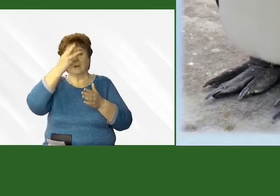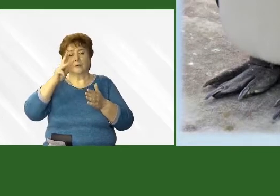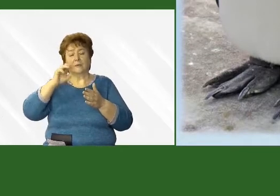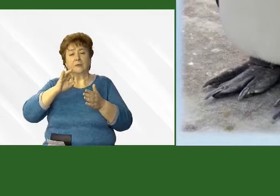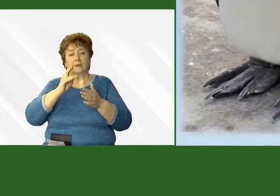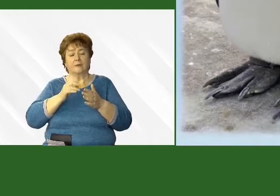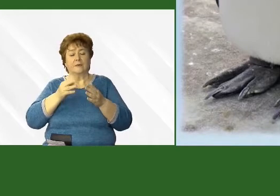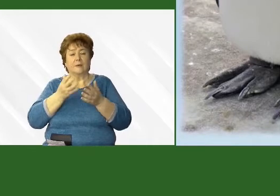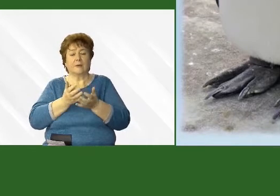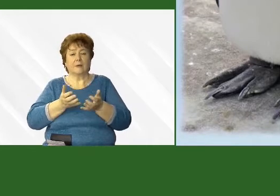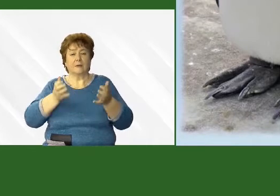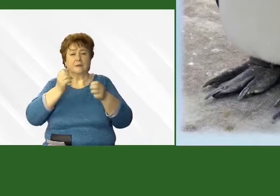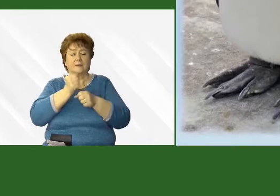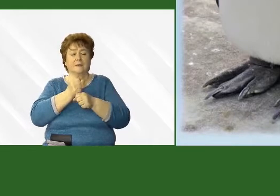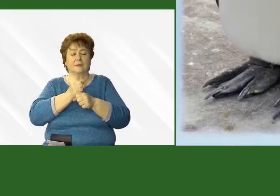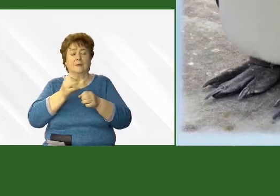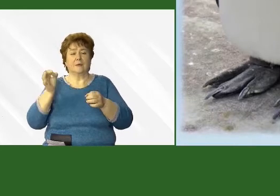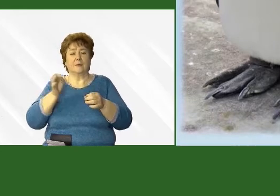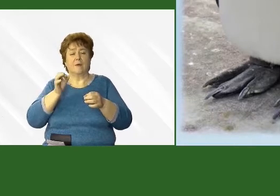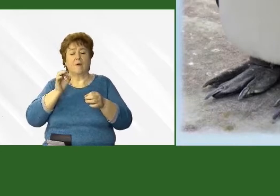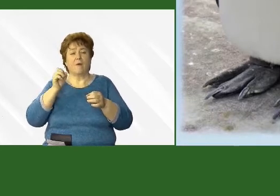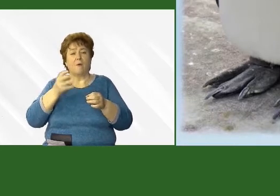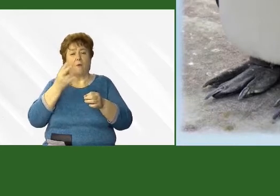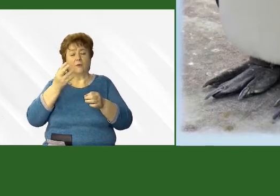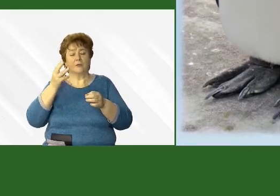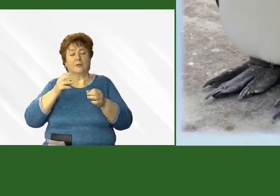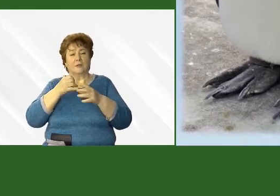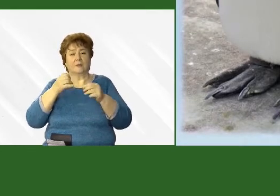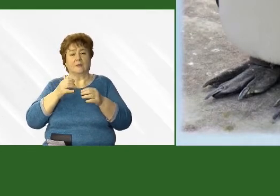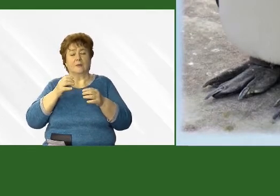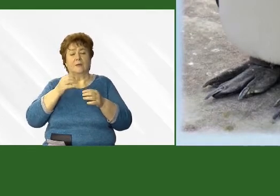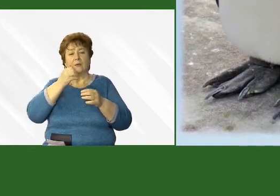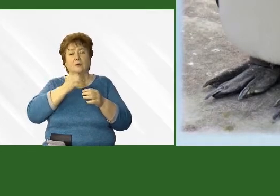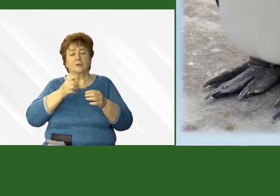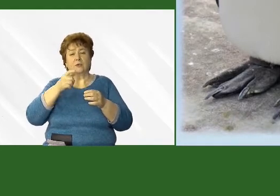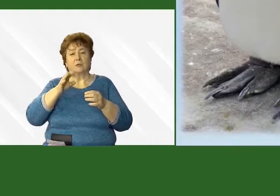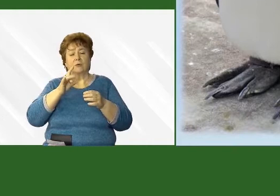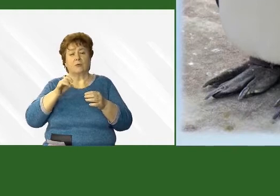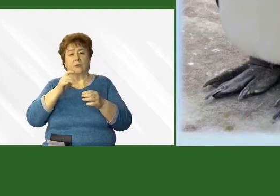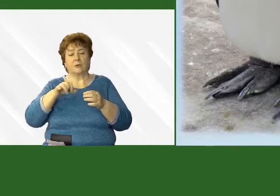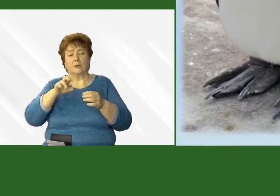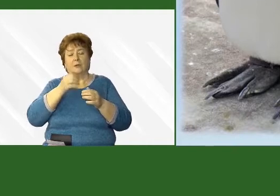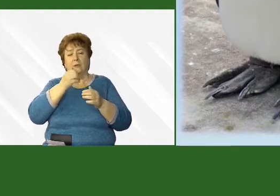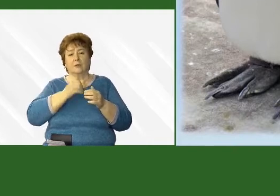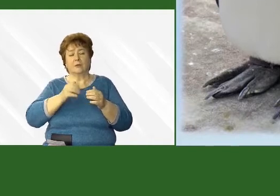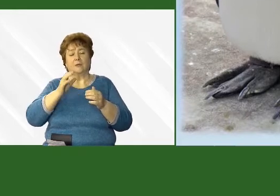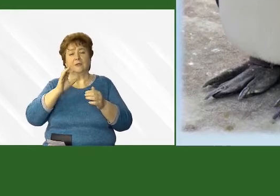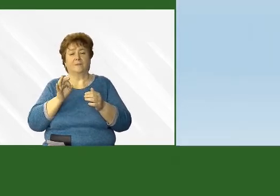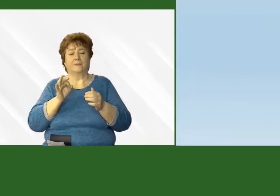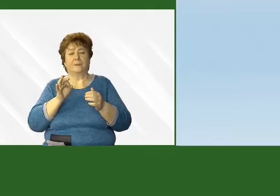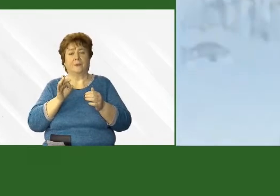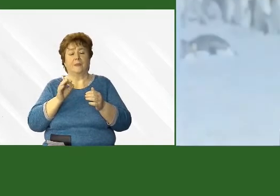пингвин гнездится на островах Огненная Земля, Южная Георгия, Южные Сандвичевы